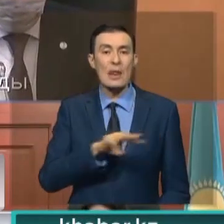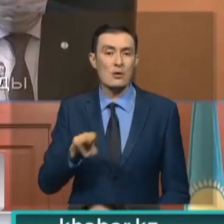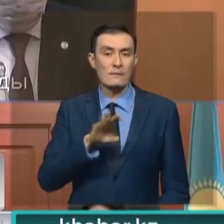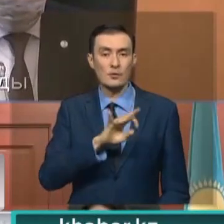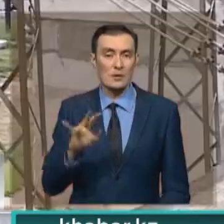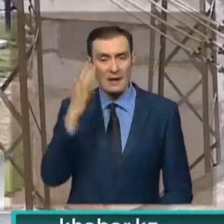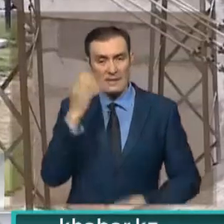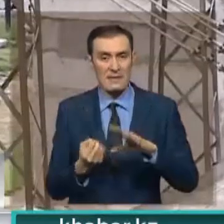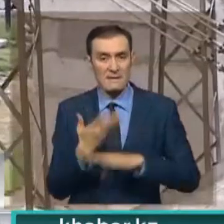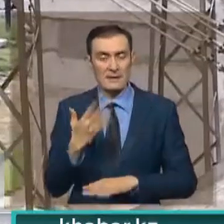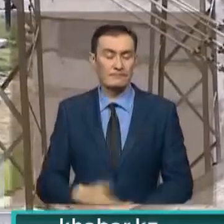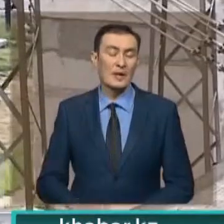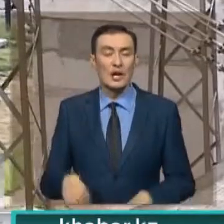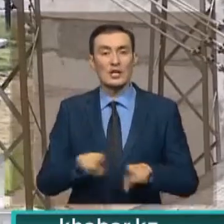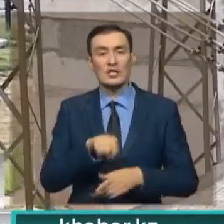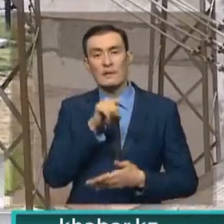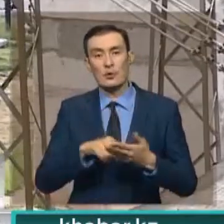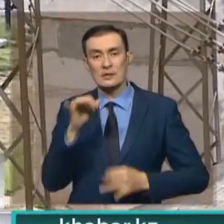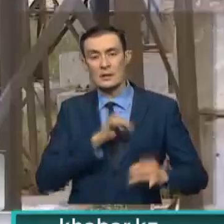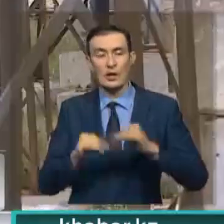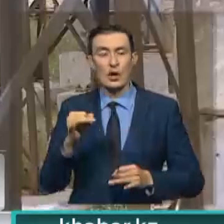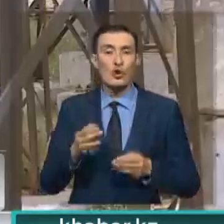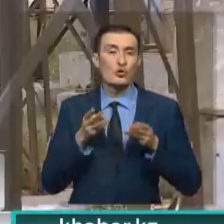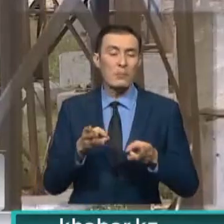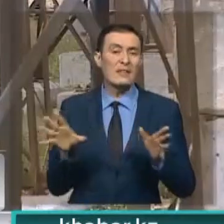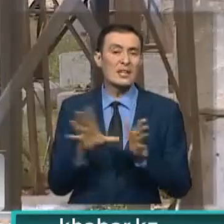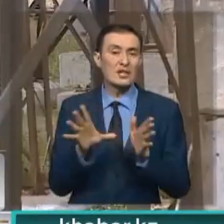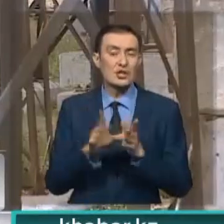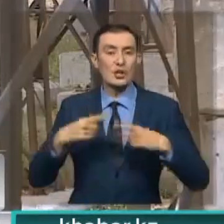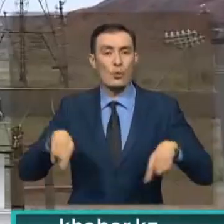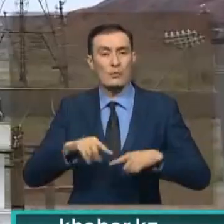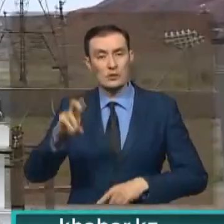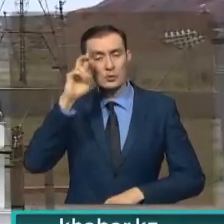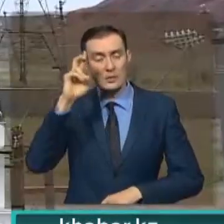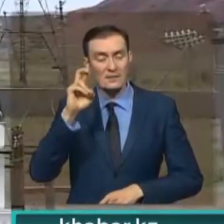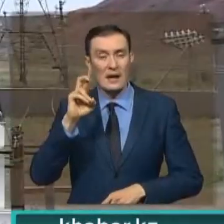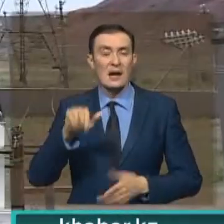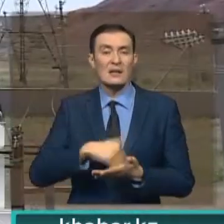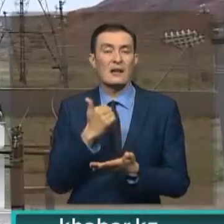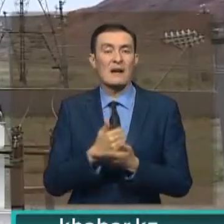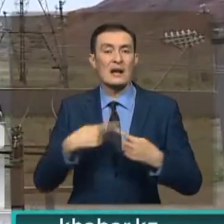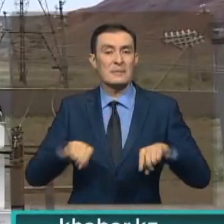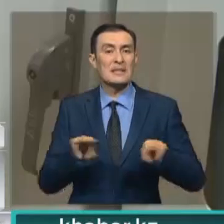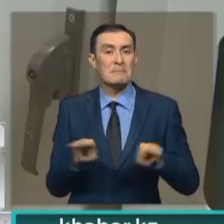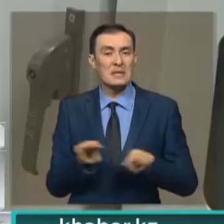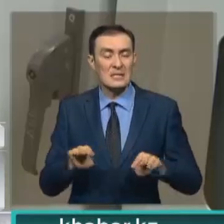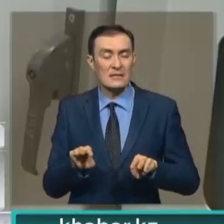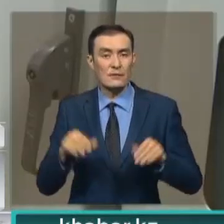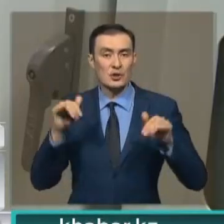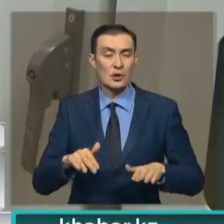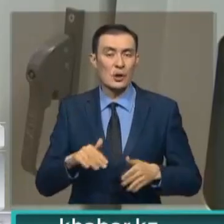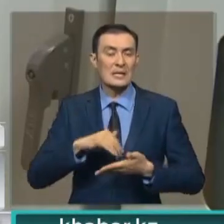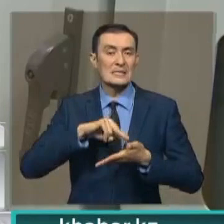тонн затронули в правительстве и топливно-энергетический комплекс страны а глава кабмина поручил до конца этого года принять